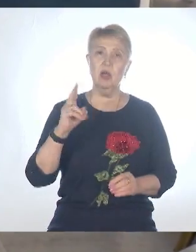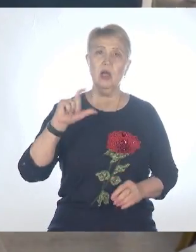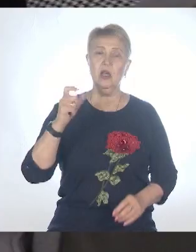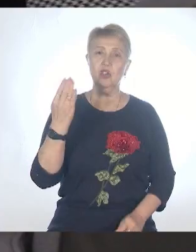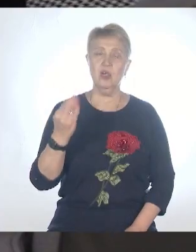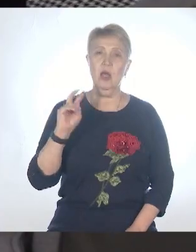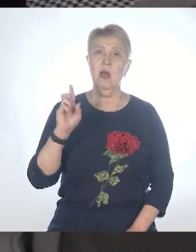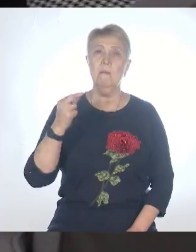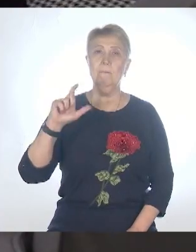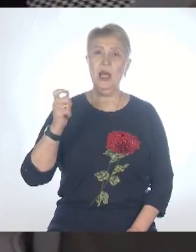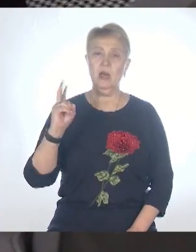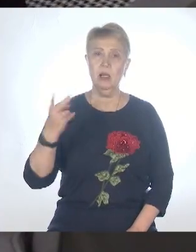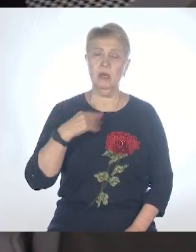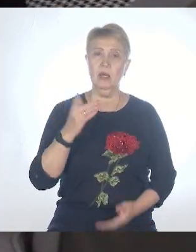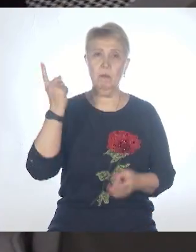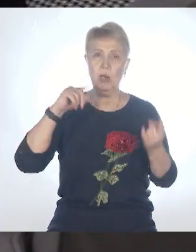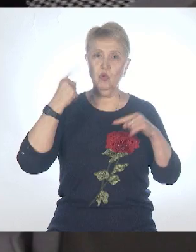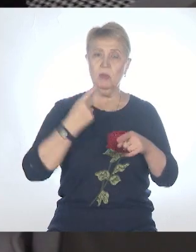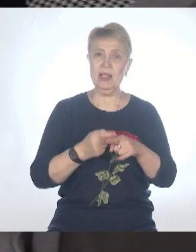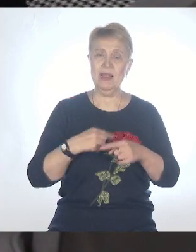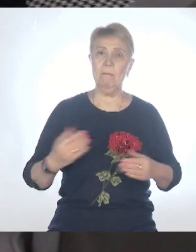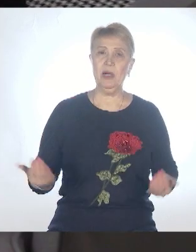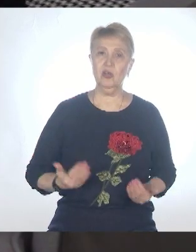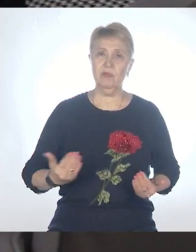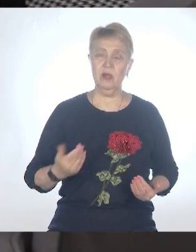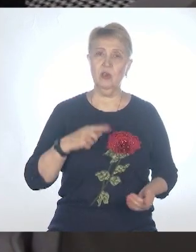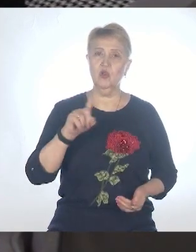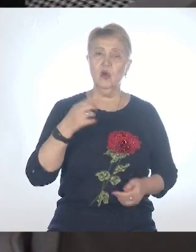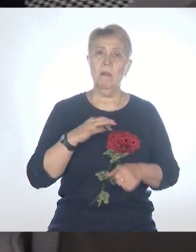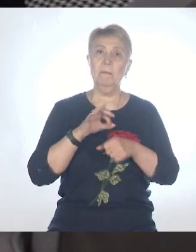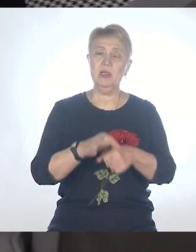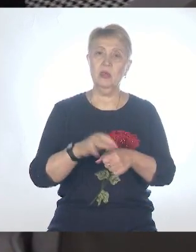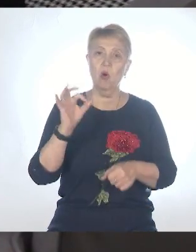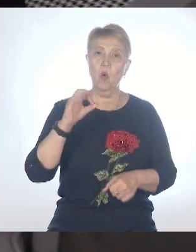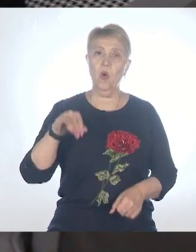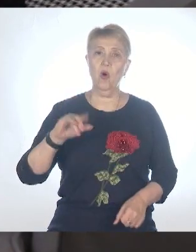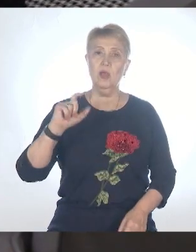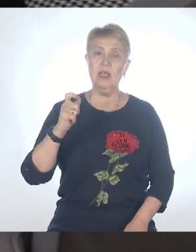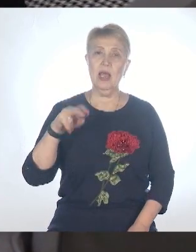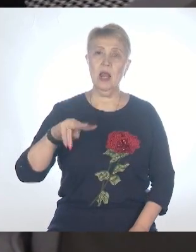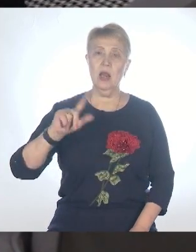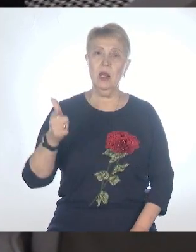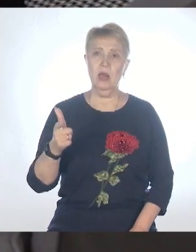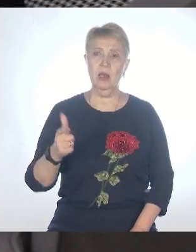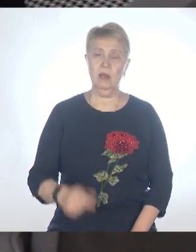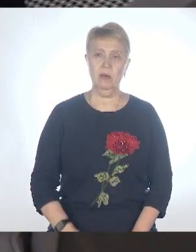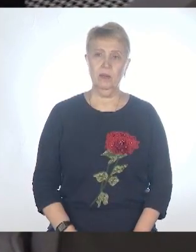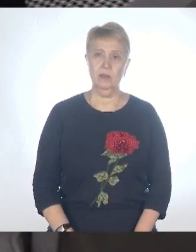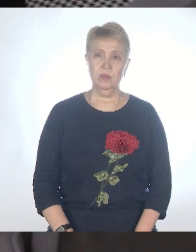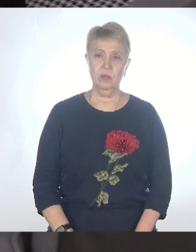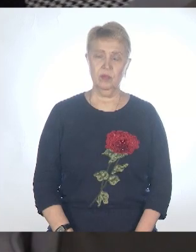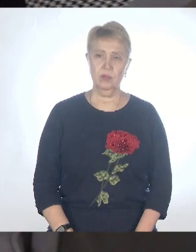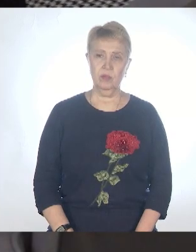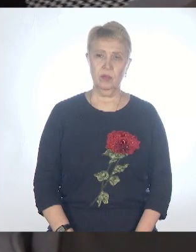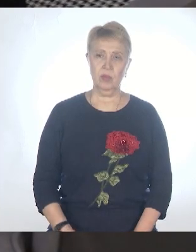проживания, поэтому основное – это то, чтобы у вас подходил отель под кэшбэк, и отель входил в классификатор.